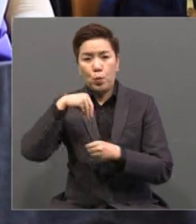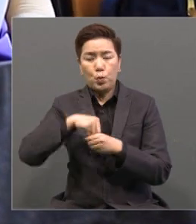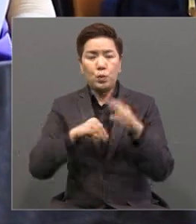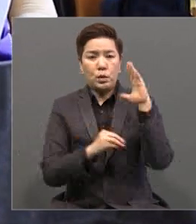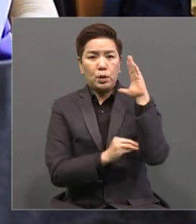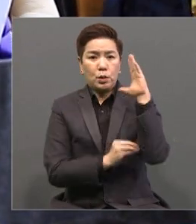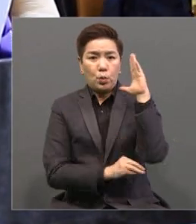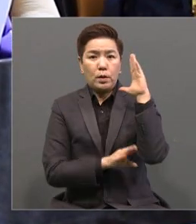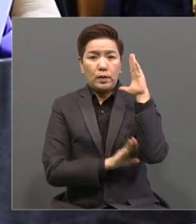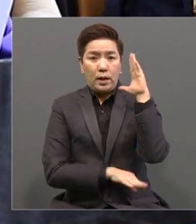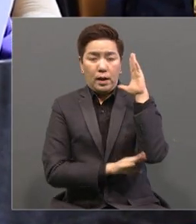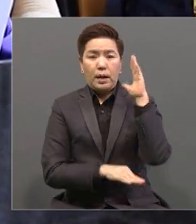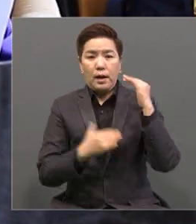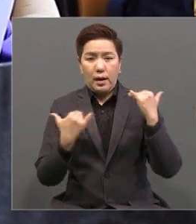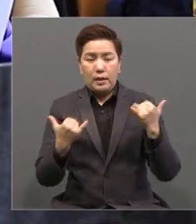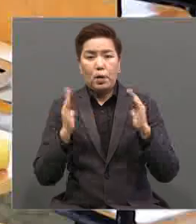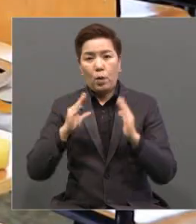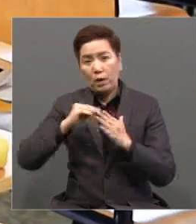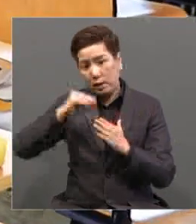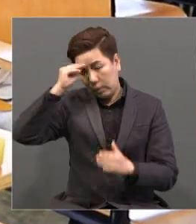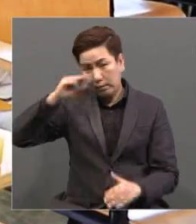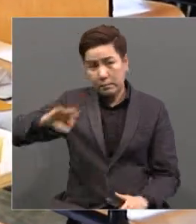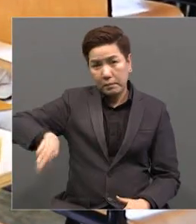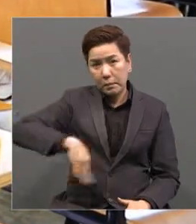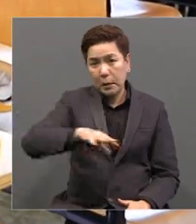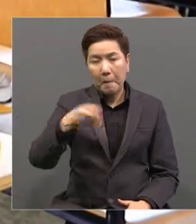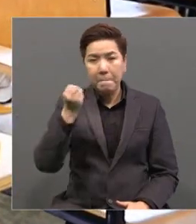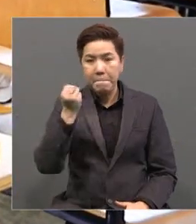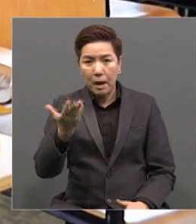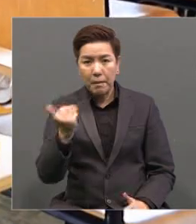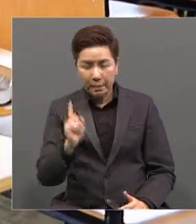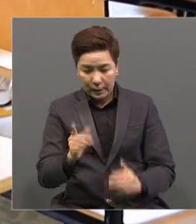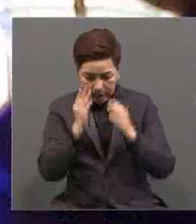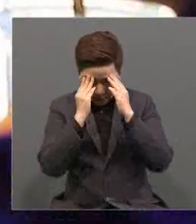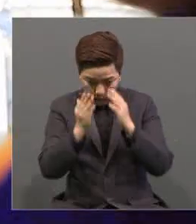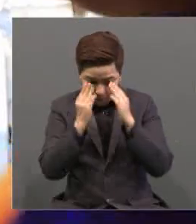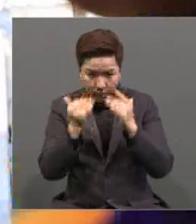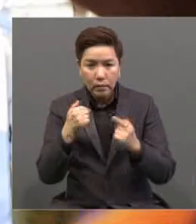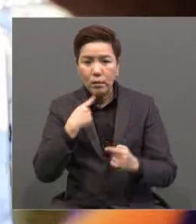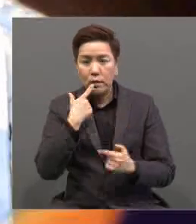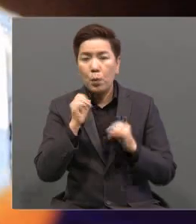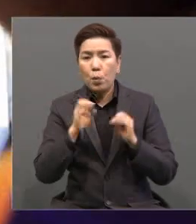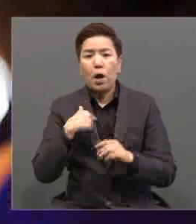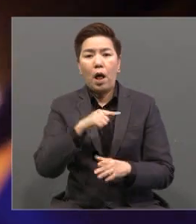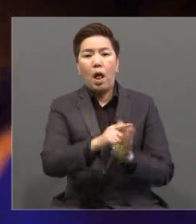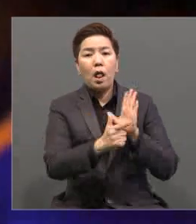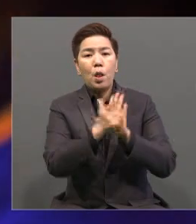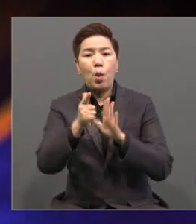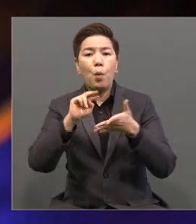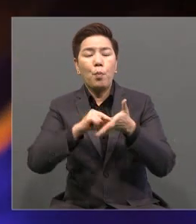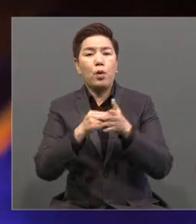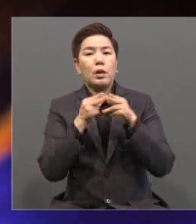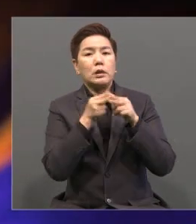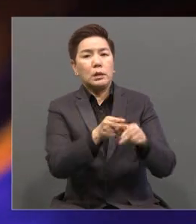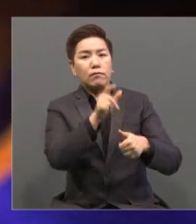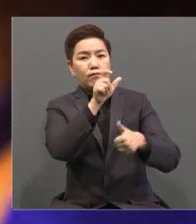ในพื้นที่3จังหวัดชายแดนภาคใต้นักศึกษาส่วนใหญ่นับถือศาสนาอิสลามพร้อมยืนยันว่าที่ครูลาออกเป็นการลา